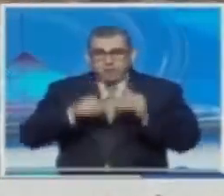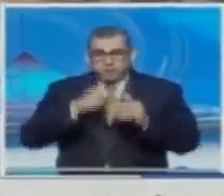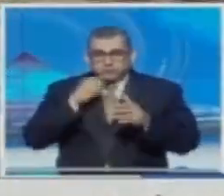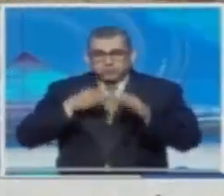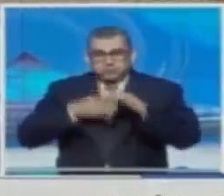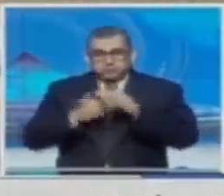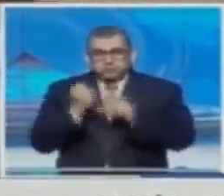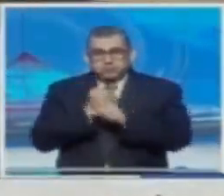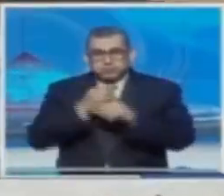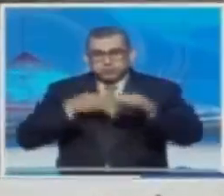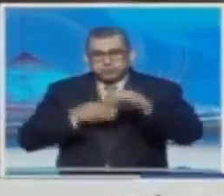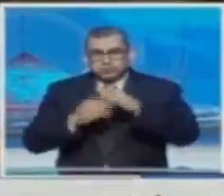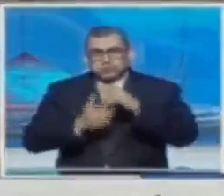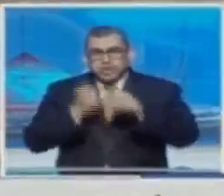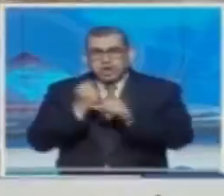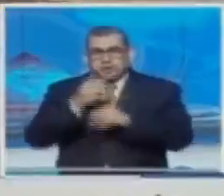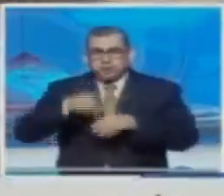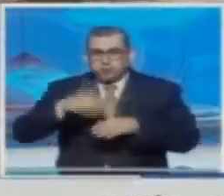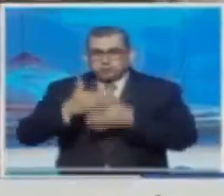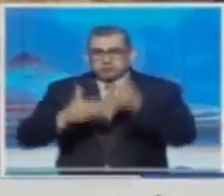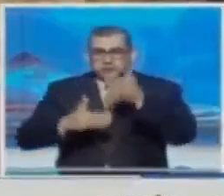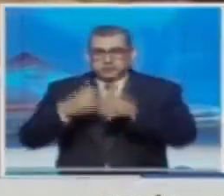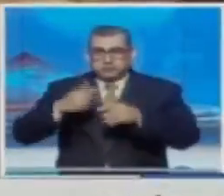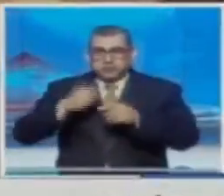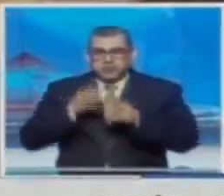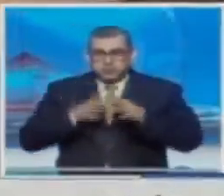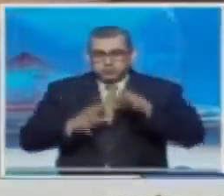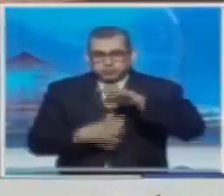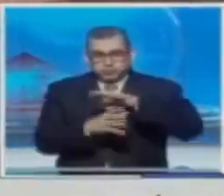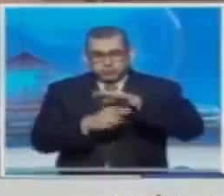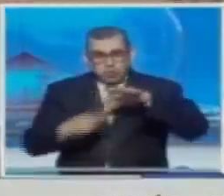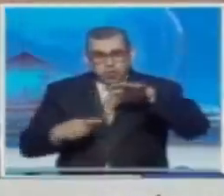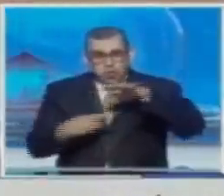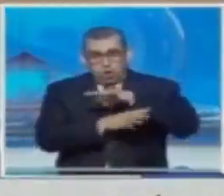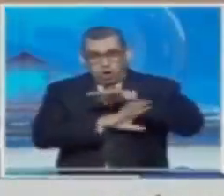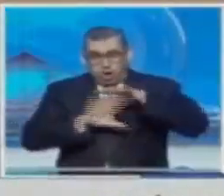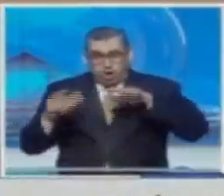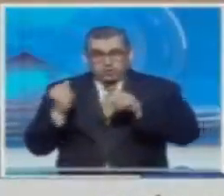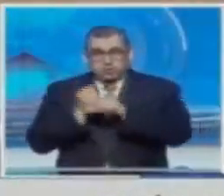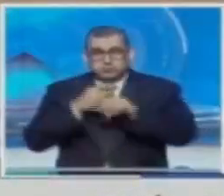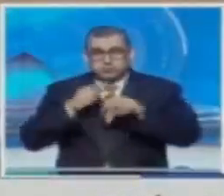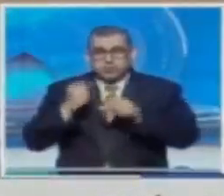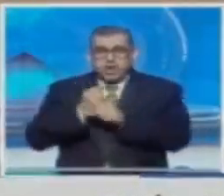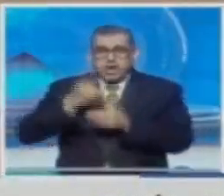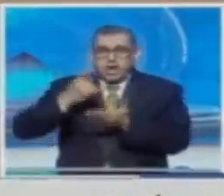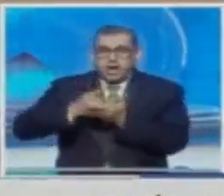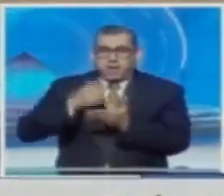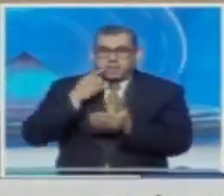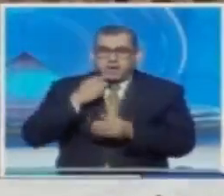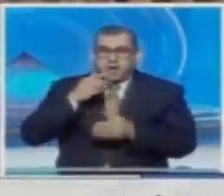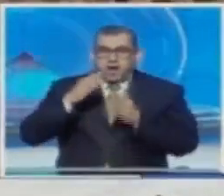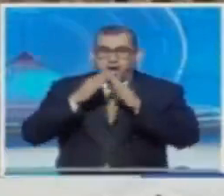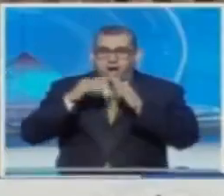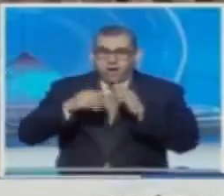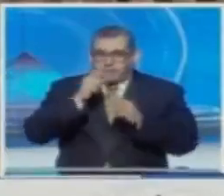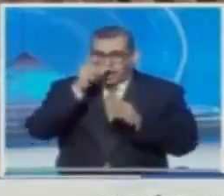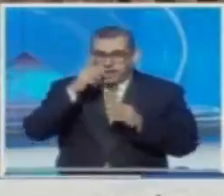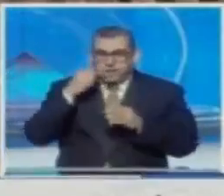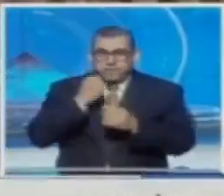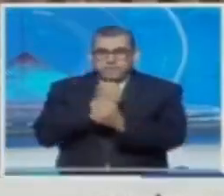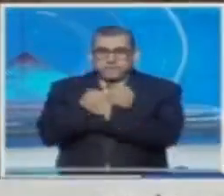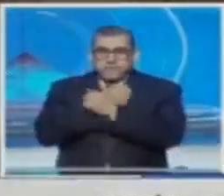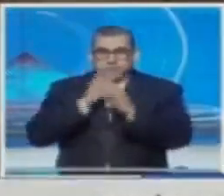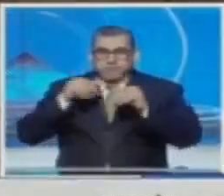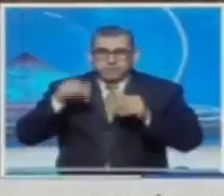يجري استكمال الأعمال الإنشائية فور بدء الماكينات في العمل في محطات حدائق الأهرام والمتحف المصري